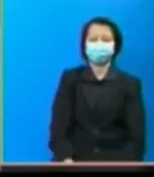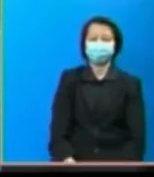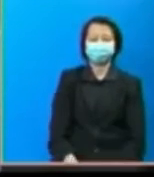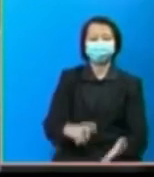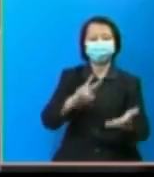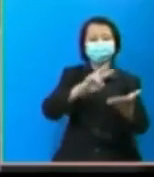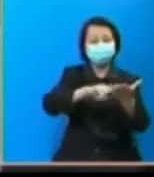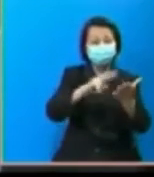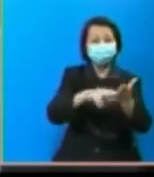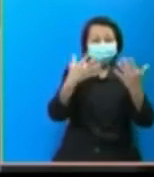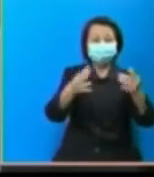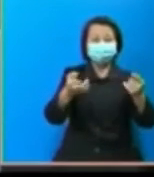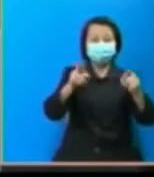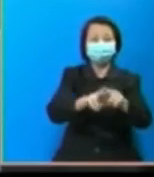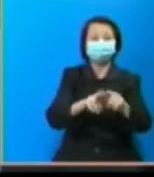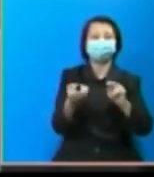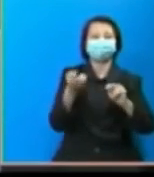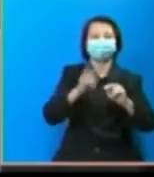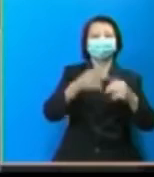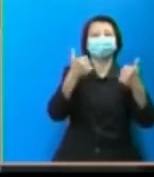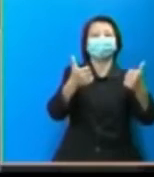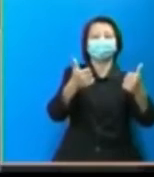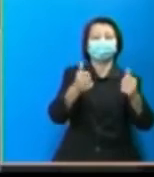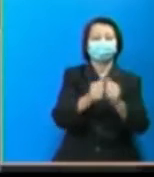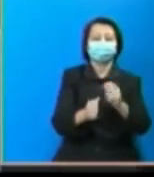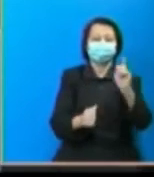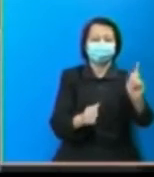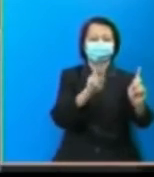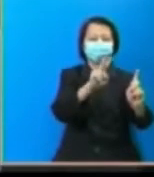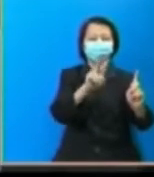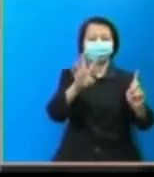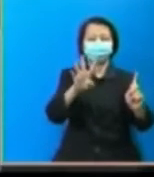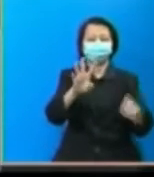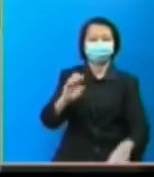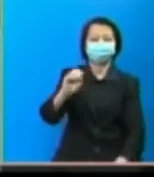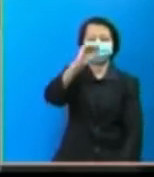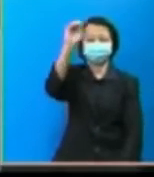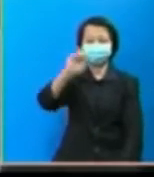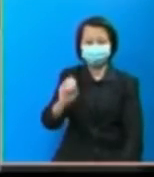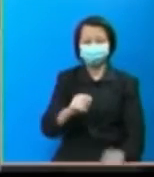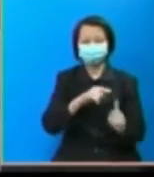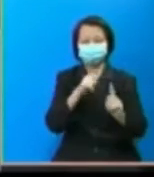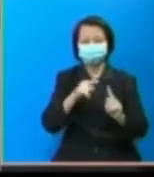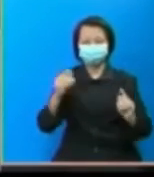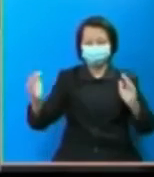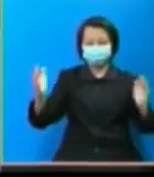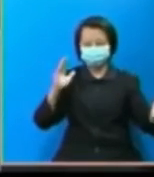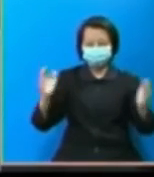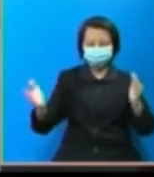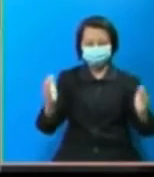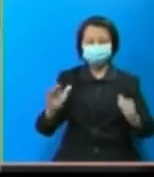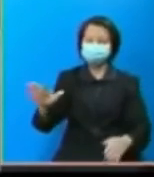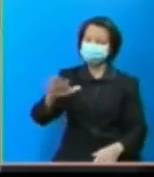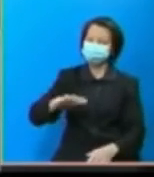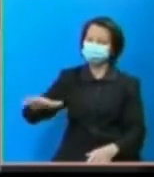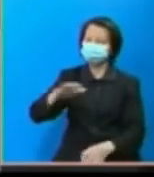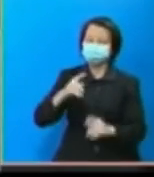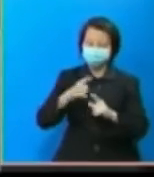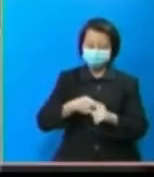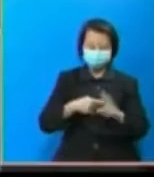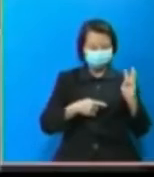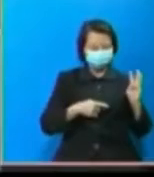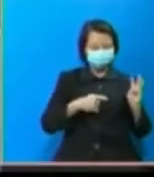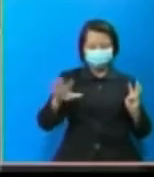hal ini bermakna telah berlaku peningkatan sebanyak 120-400 Apabila dibandingkan kada purchase antara